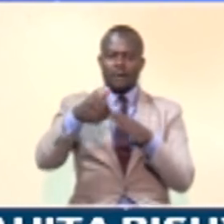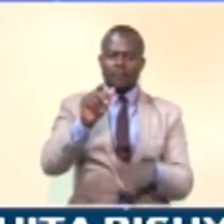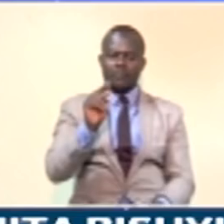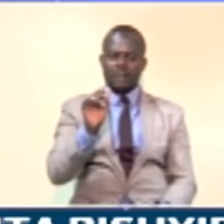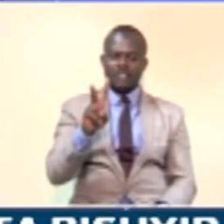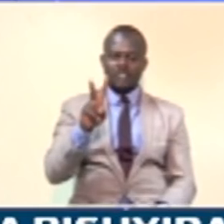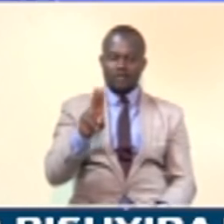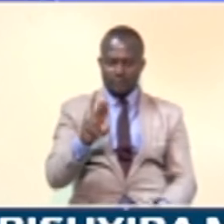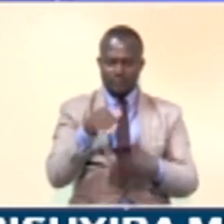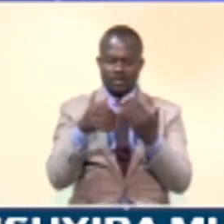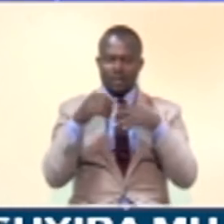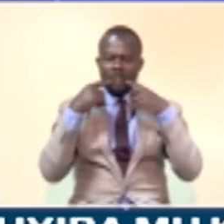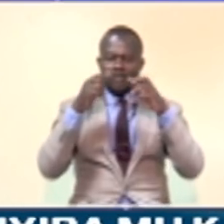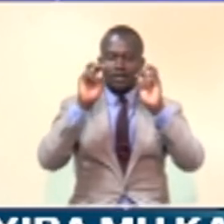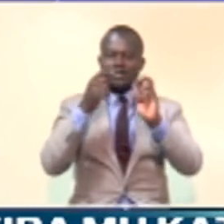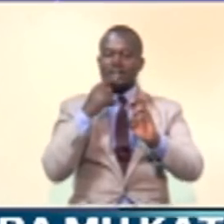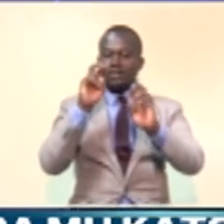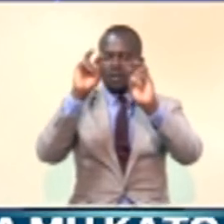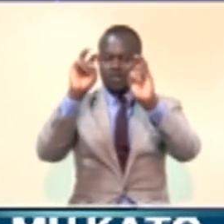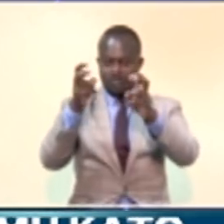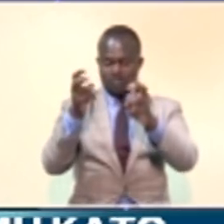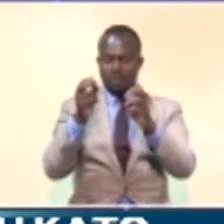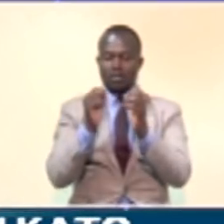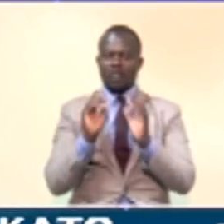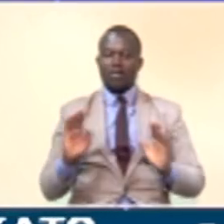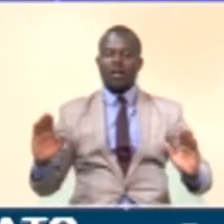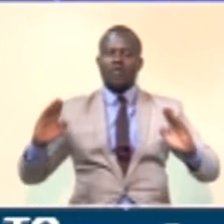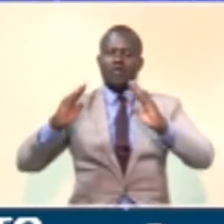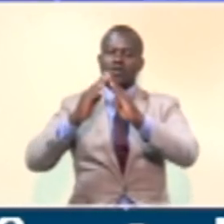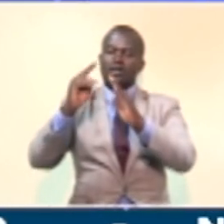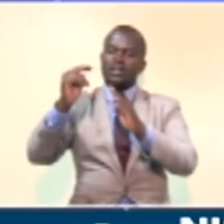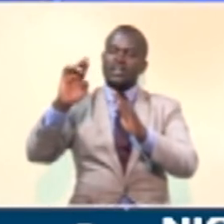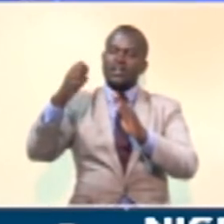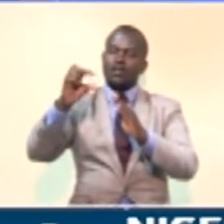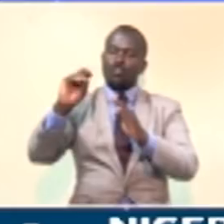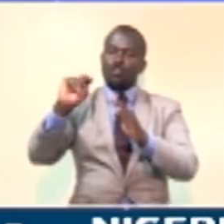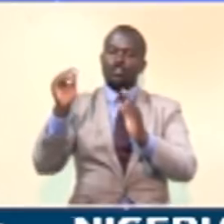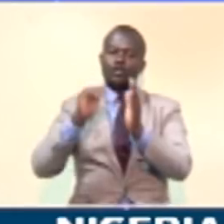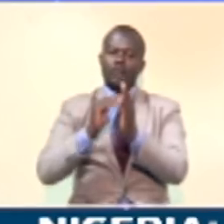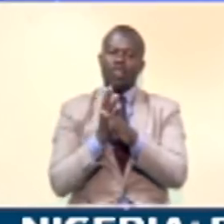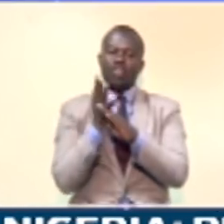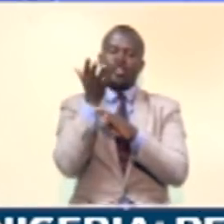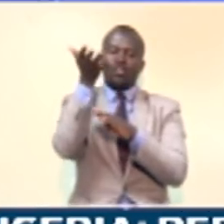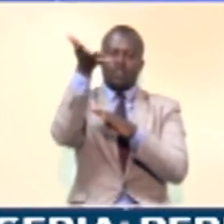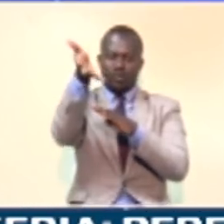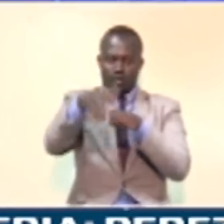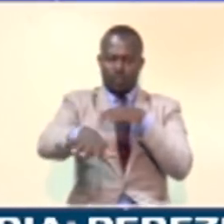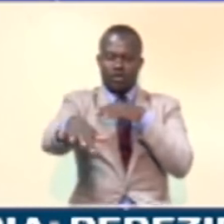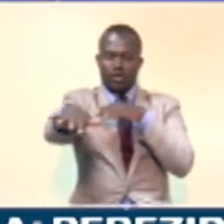y'Amajyaruguru busohoye itangazo riburira ko ikirunga cya Nyiragongo gishobora kongera kikaruka Freddy